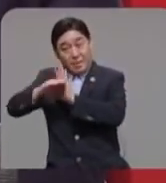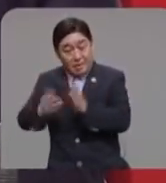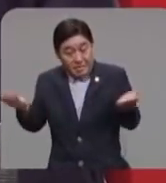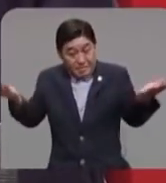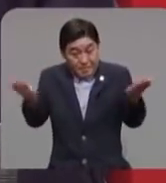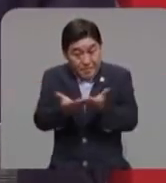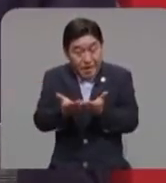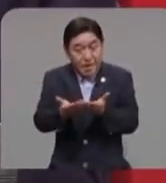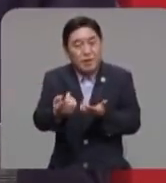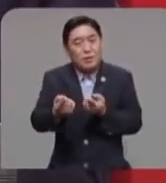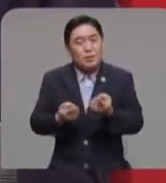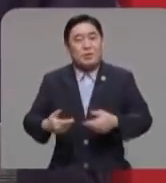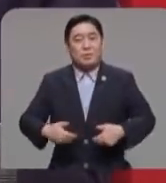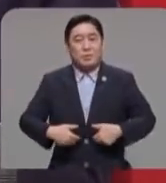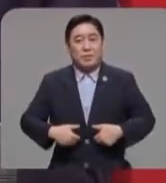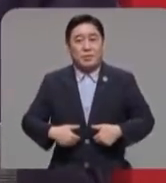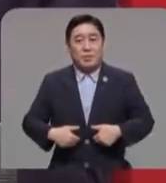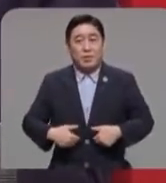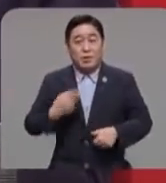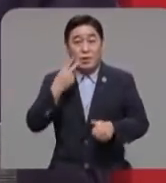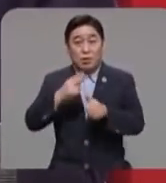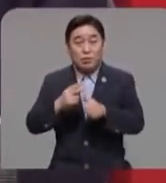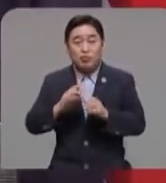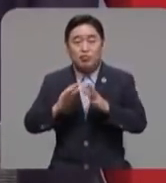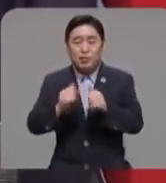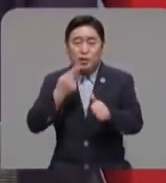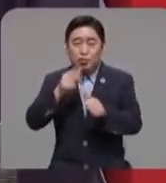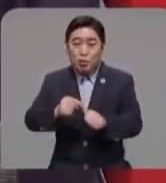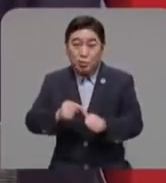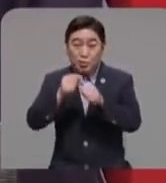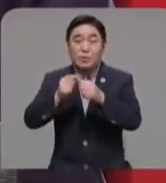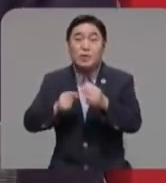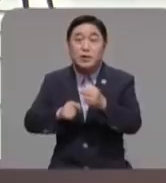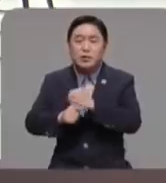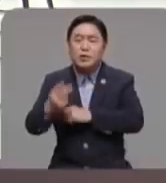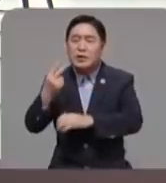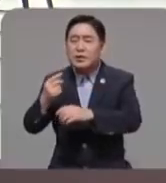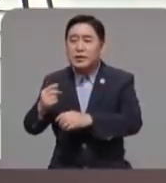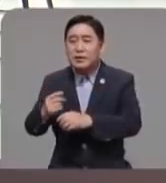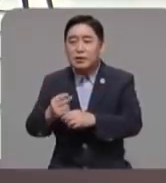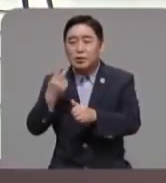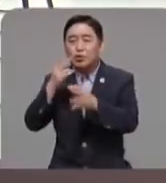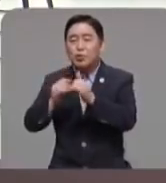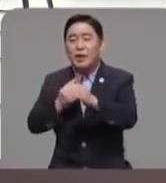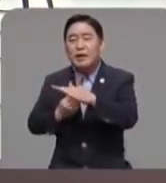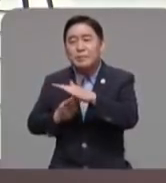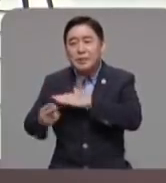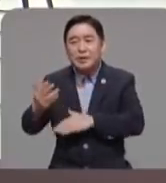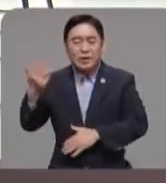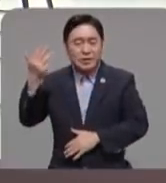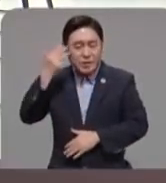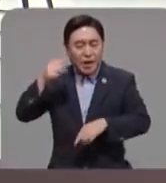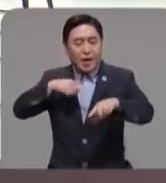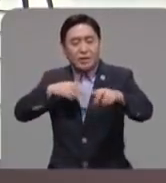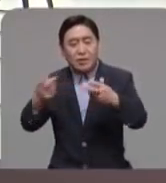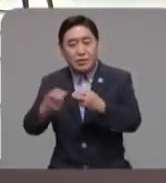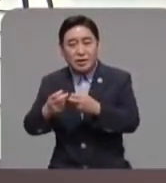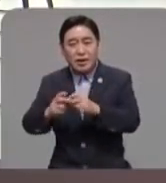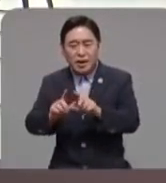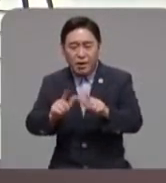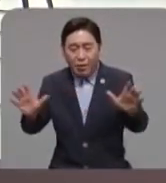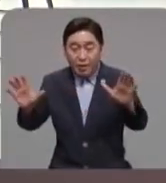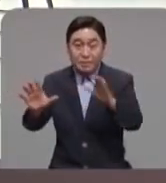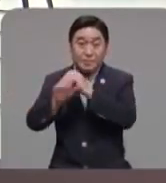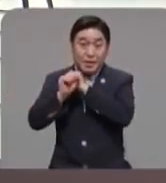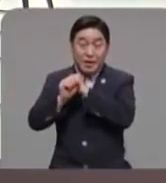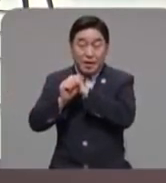당원이 그렇습니다. 이 사람이 좋다고 후보로 뽑는 거는 그 사람이 갖고 있는 비전이나 철학이나 정책이나 그런 걸 다 보고